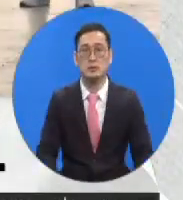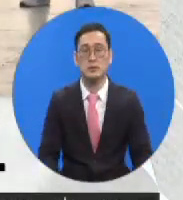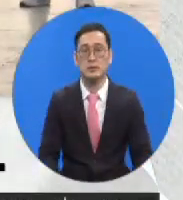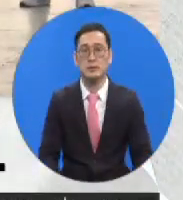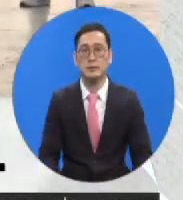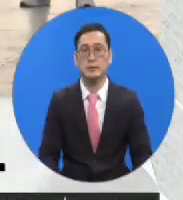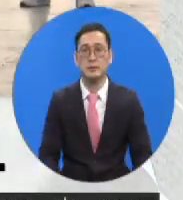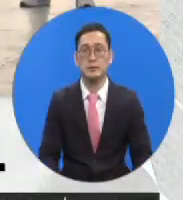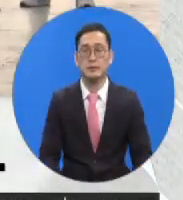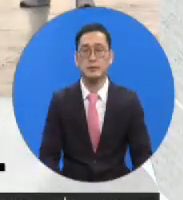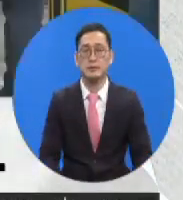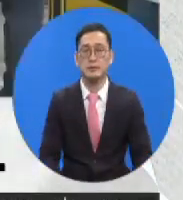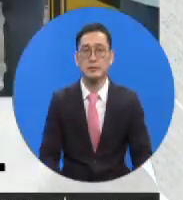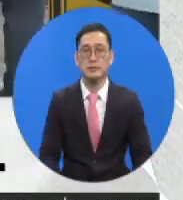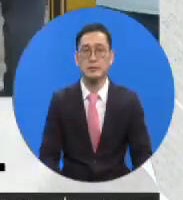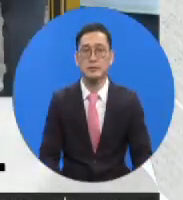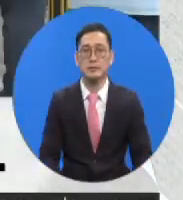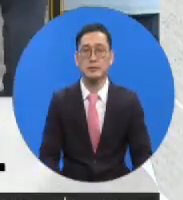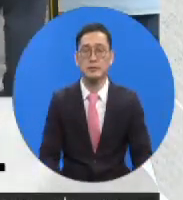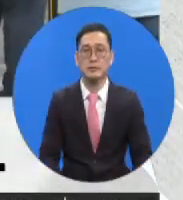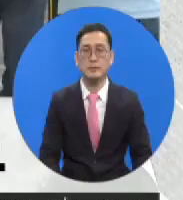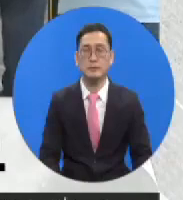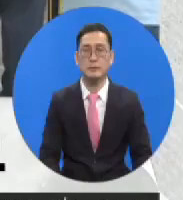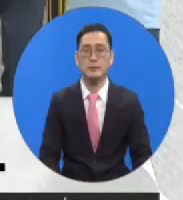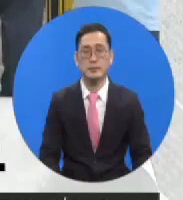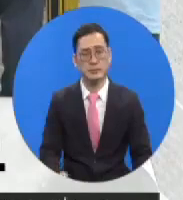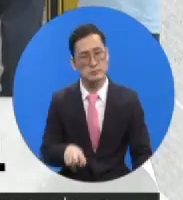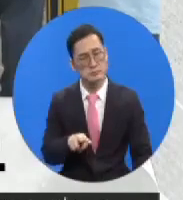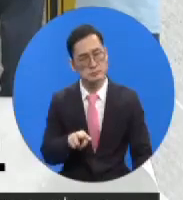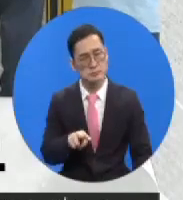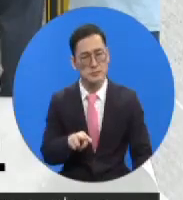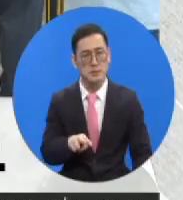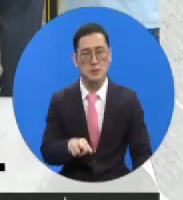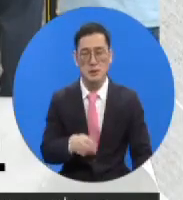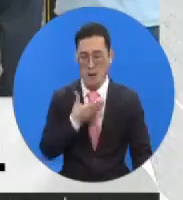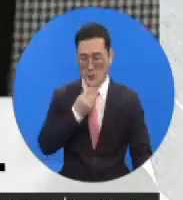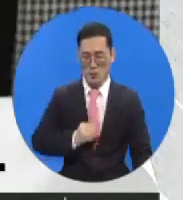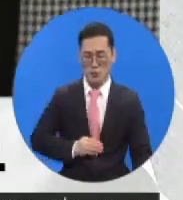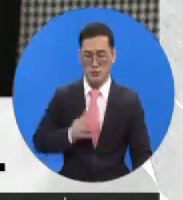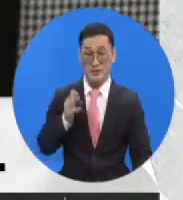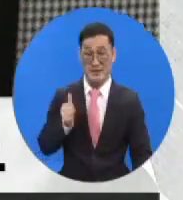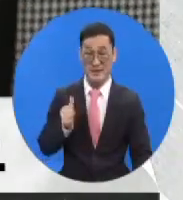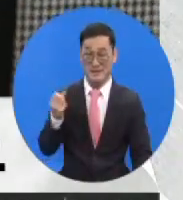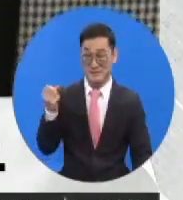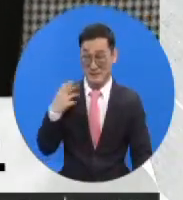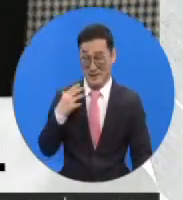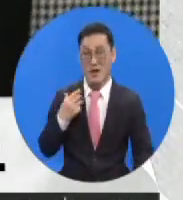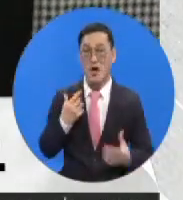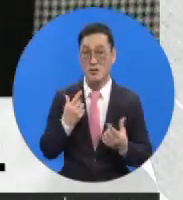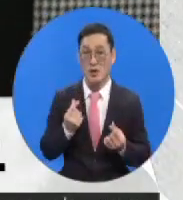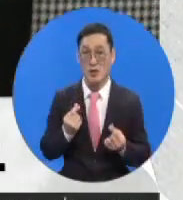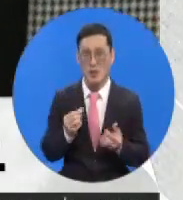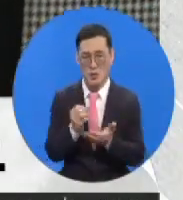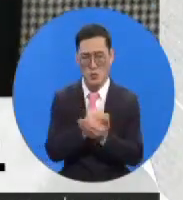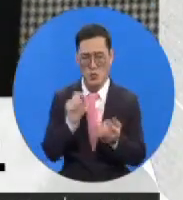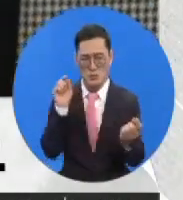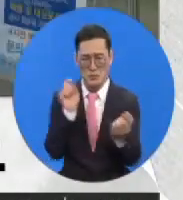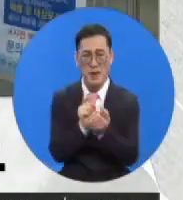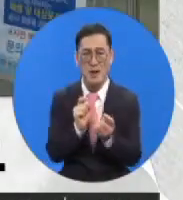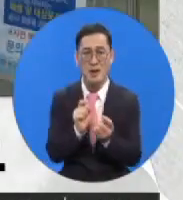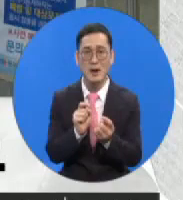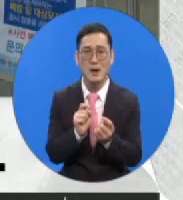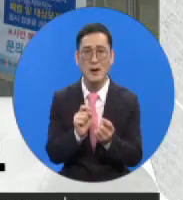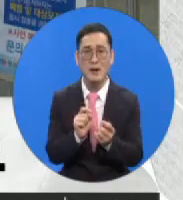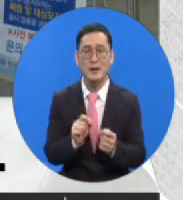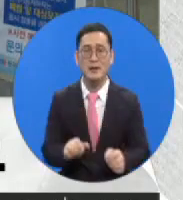있는데 이 부분은 모르겠어요. 이제 저 보건복지부 장관이 말씀하신 것처럼 공교롭게 하루에